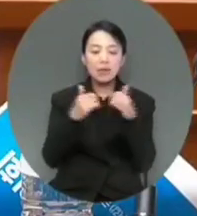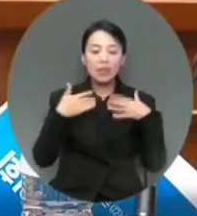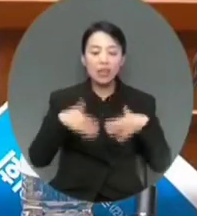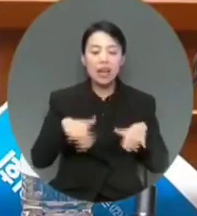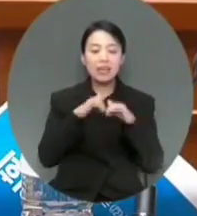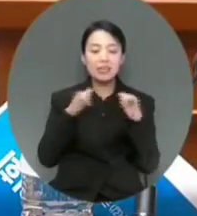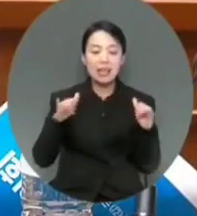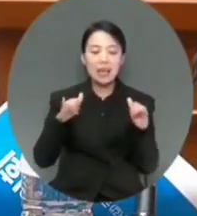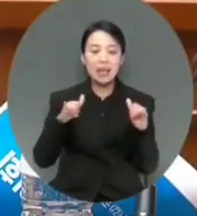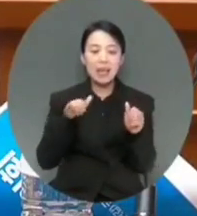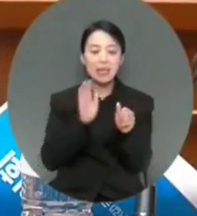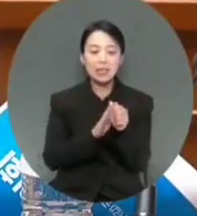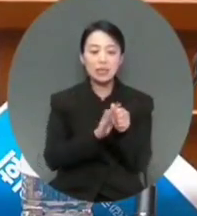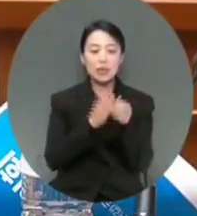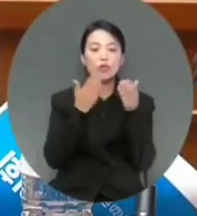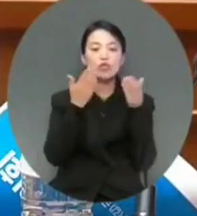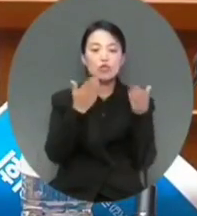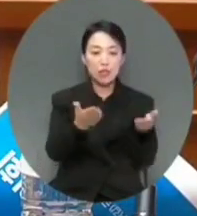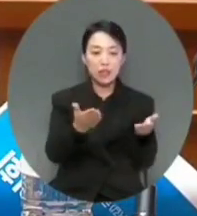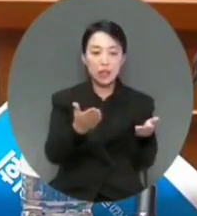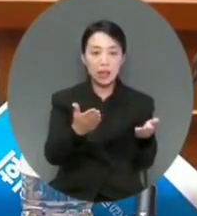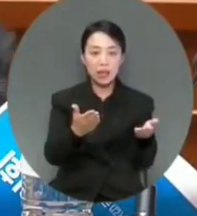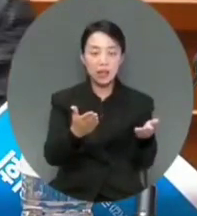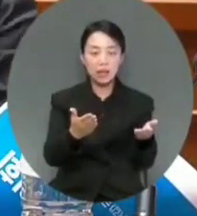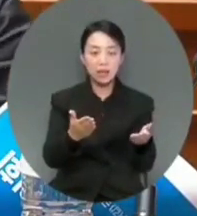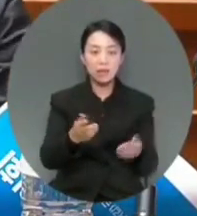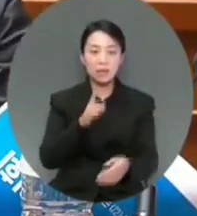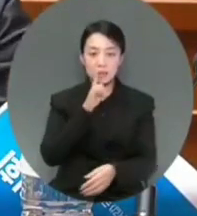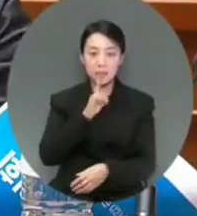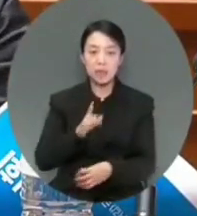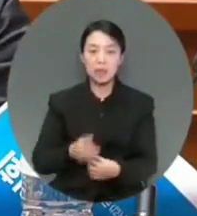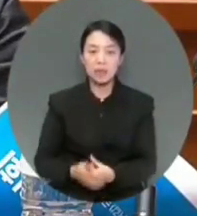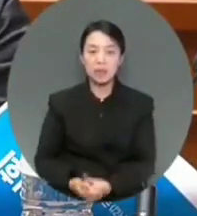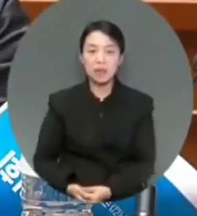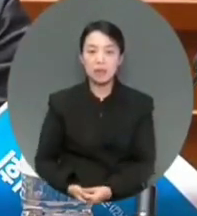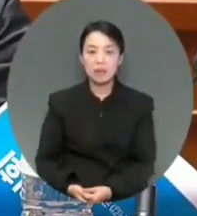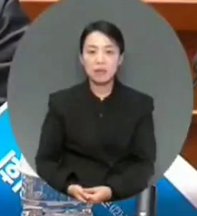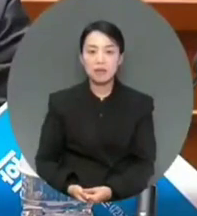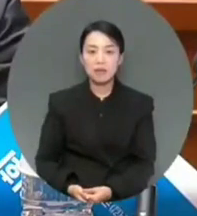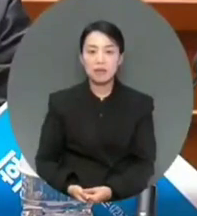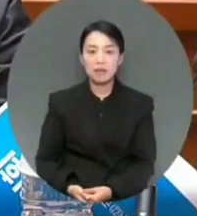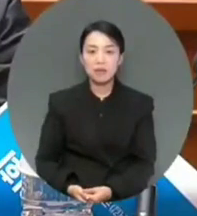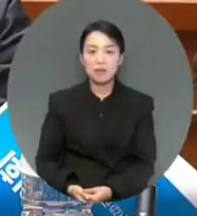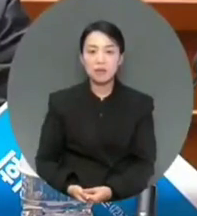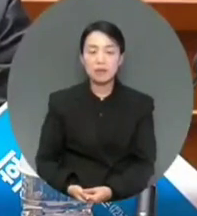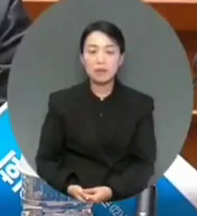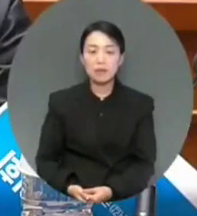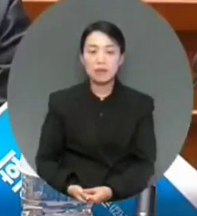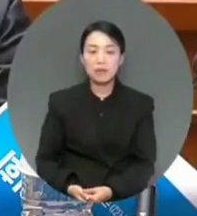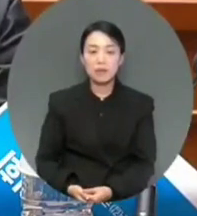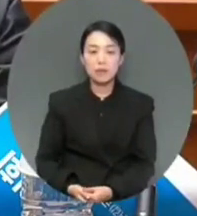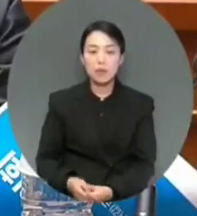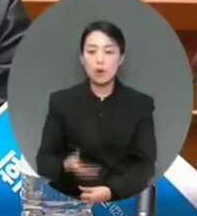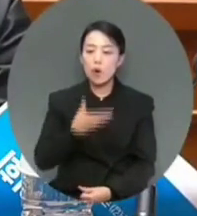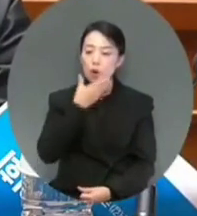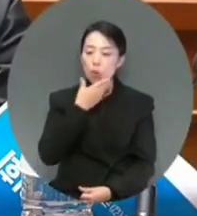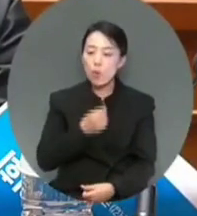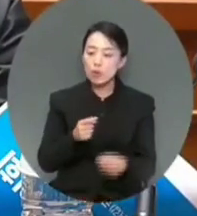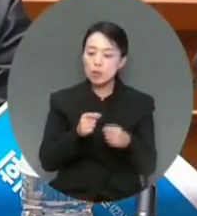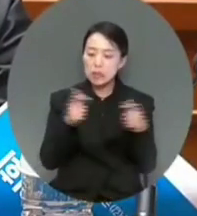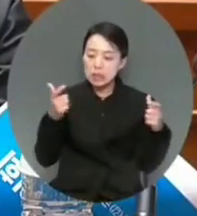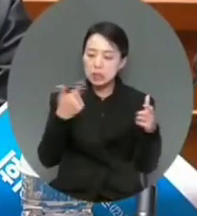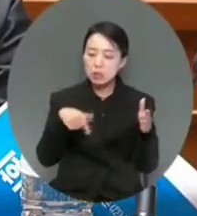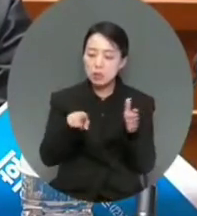확대에 사용했다. 이렇게 이제 말씀하셨어요. 듣기에 따라서는 복지 확대를 위해서